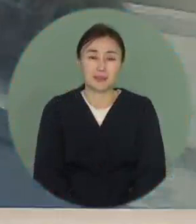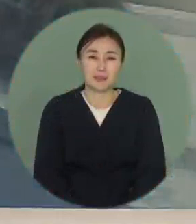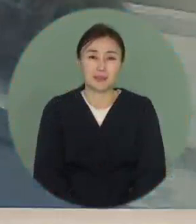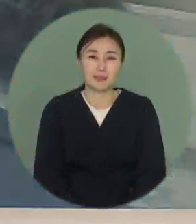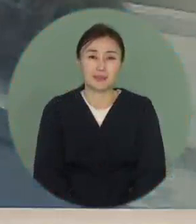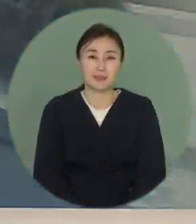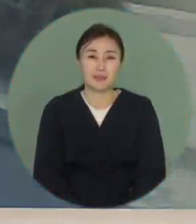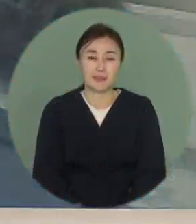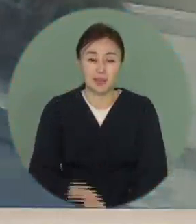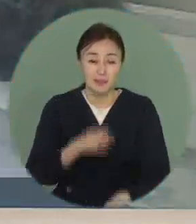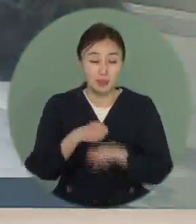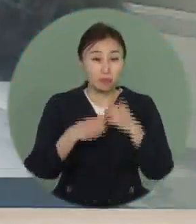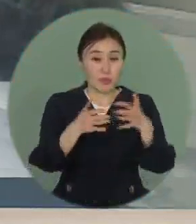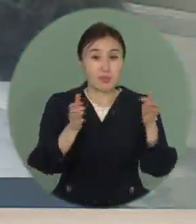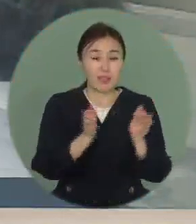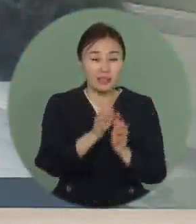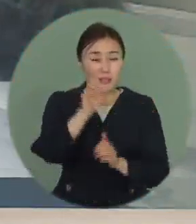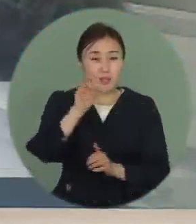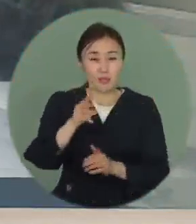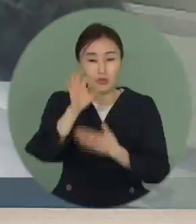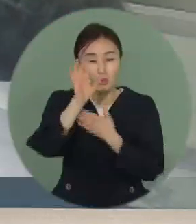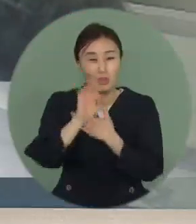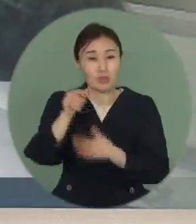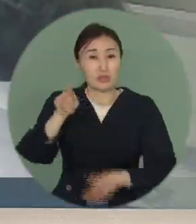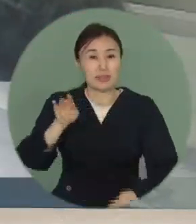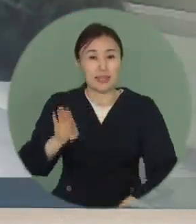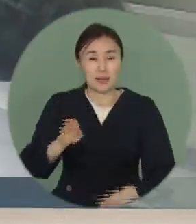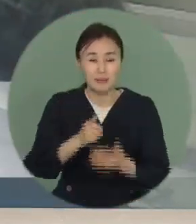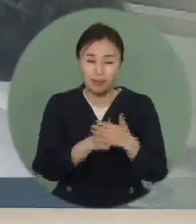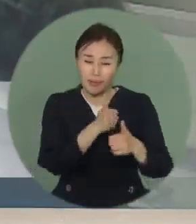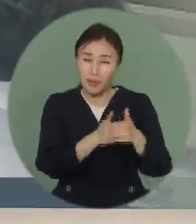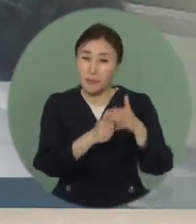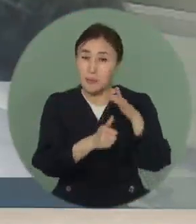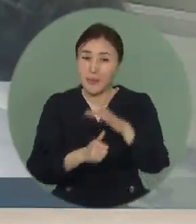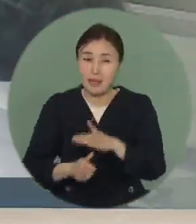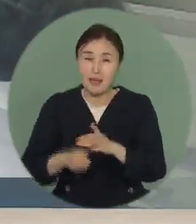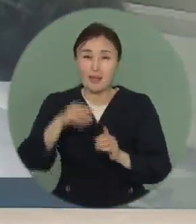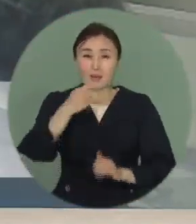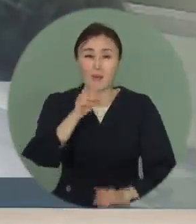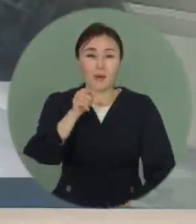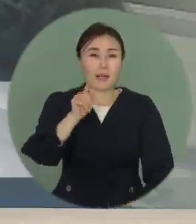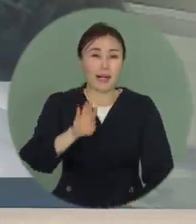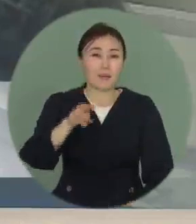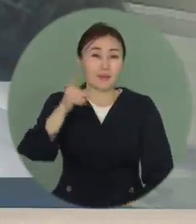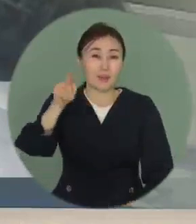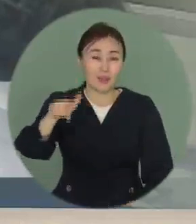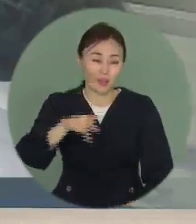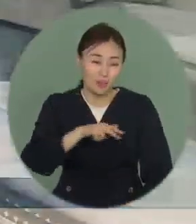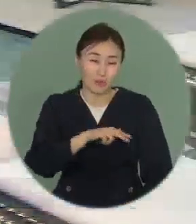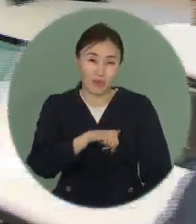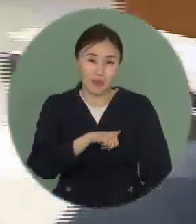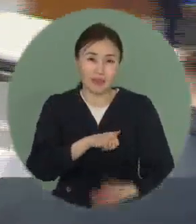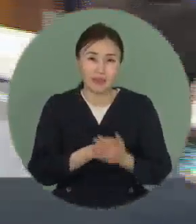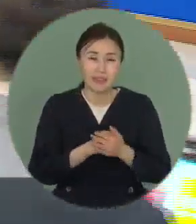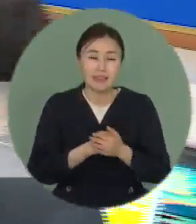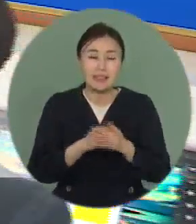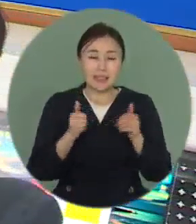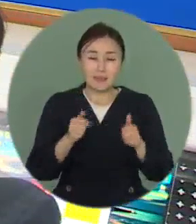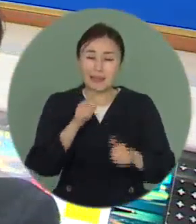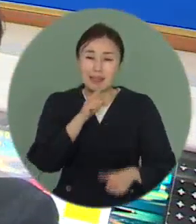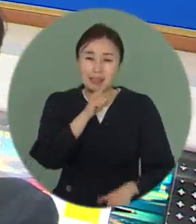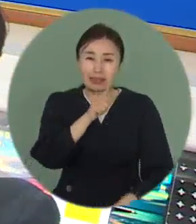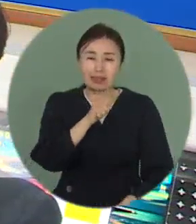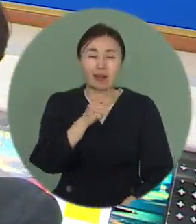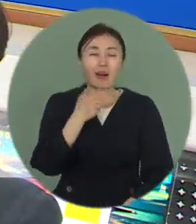예상됩니다 더불어민주당 광주 서구갑 경선에서 탈락한 송갑석 국회의원이 재심신청 없이